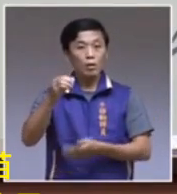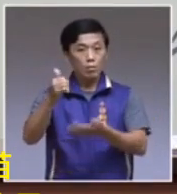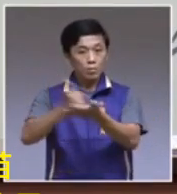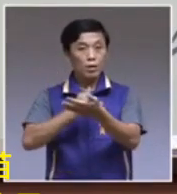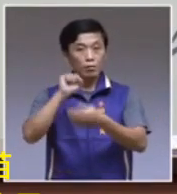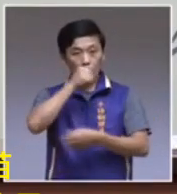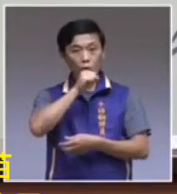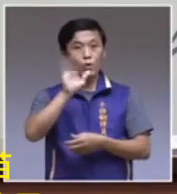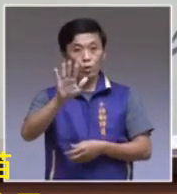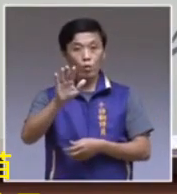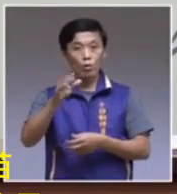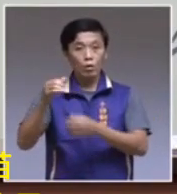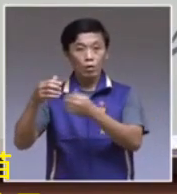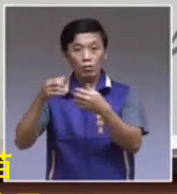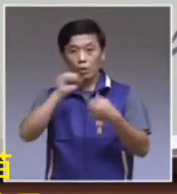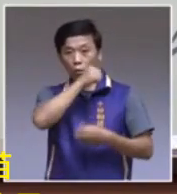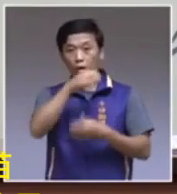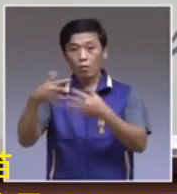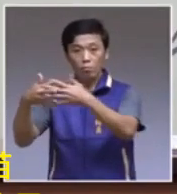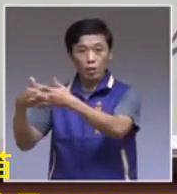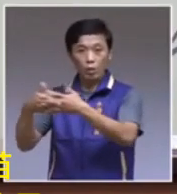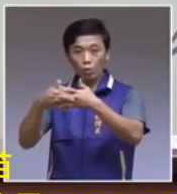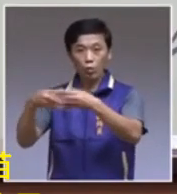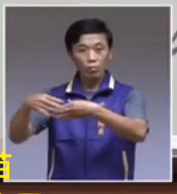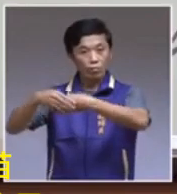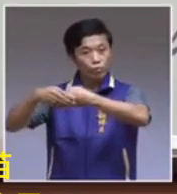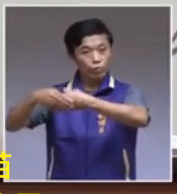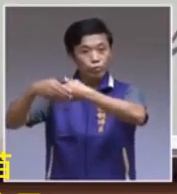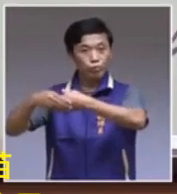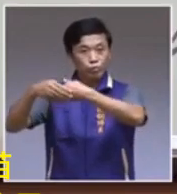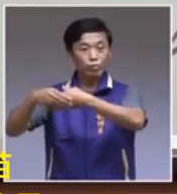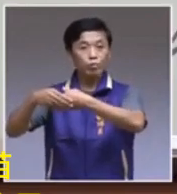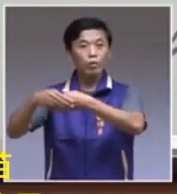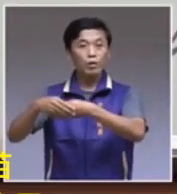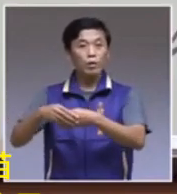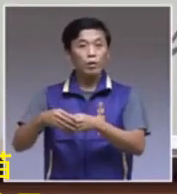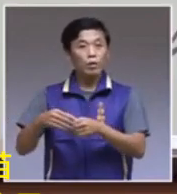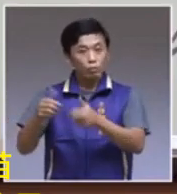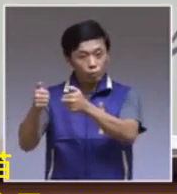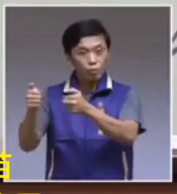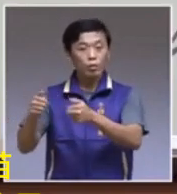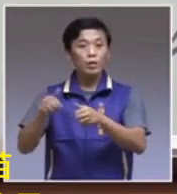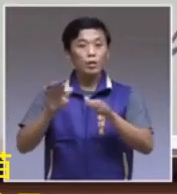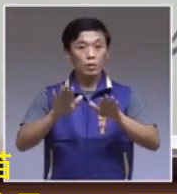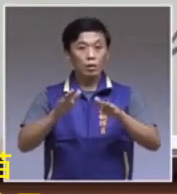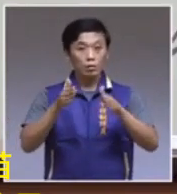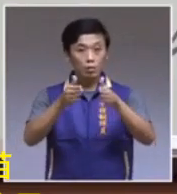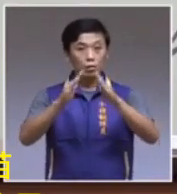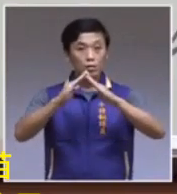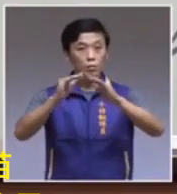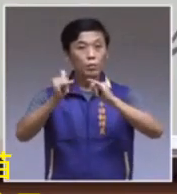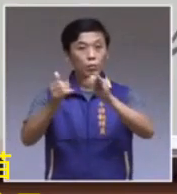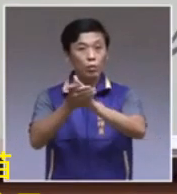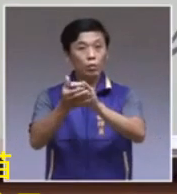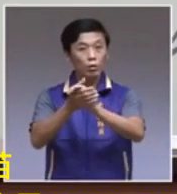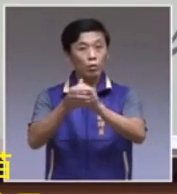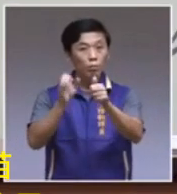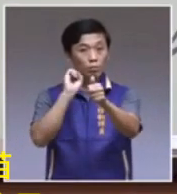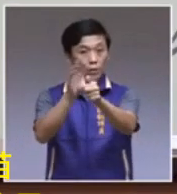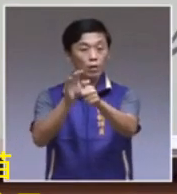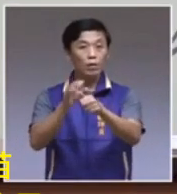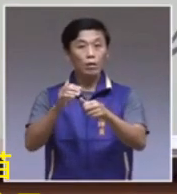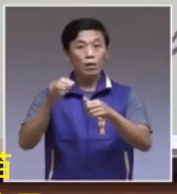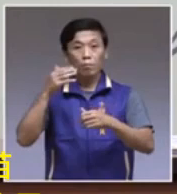谢台美之间的情谊。那在这里也特别跟市民朋友报告一下，大概美国新